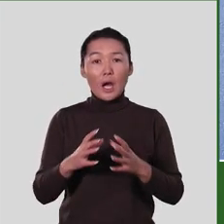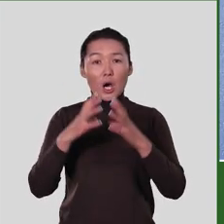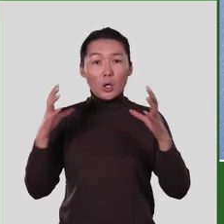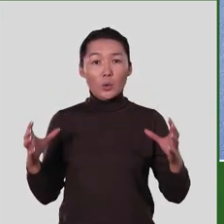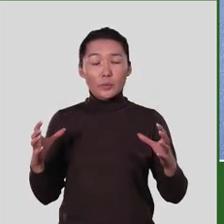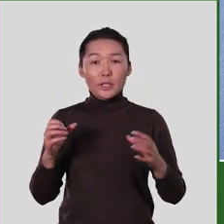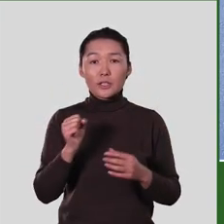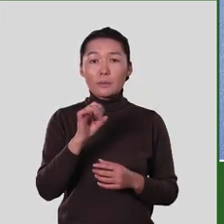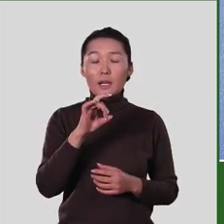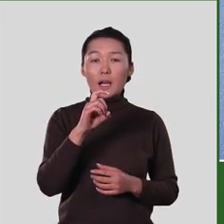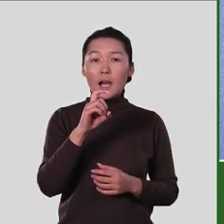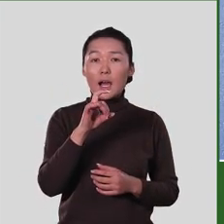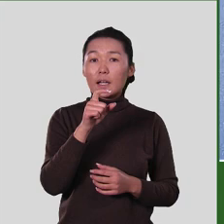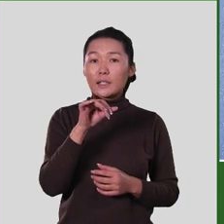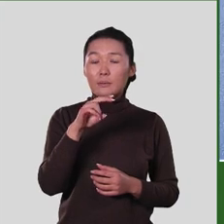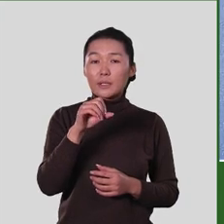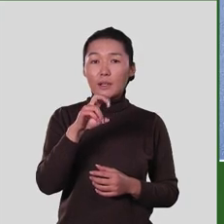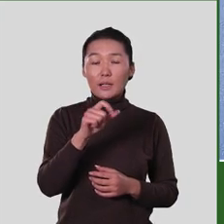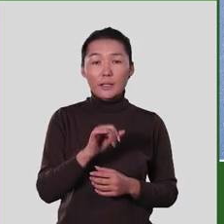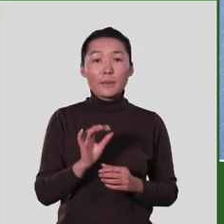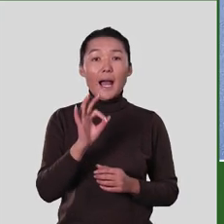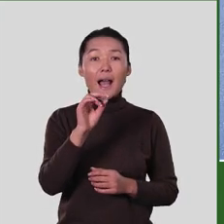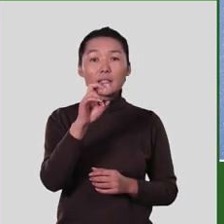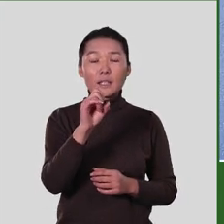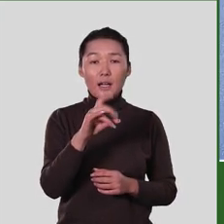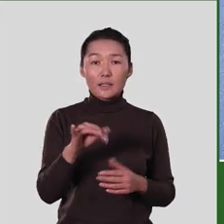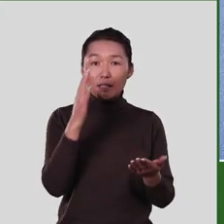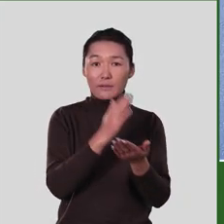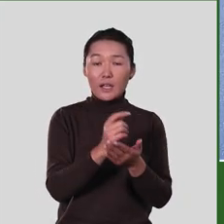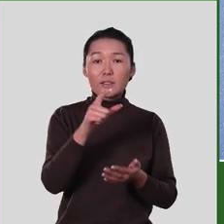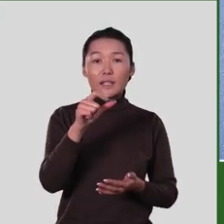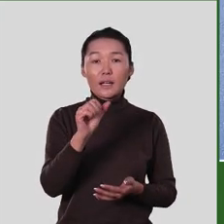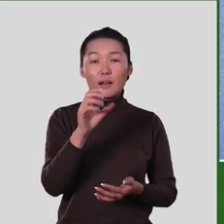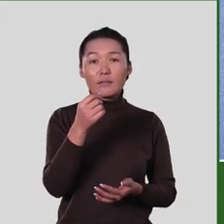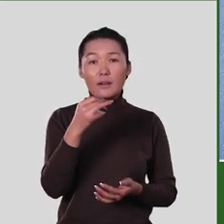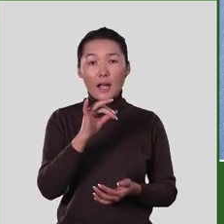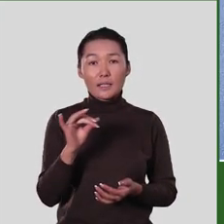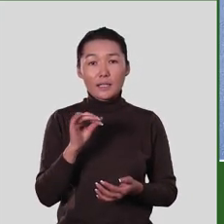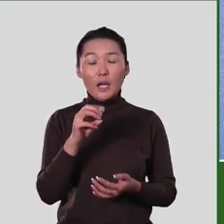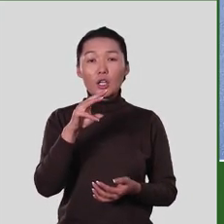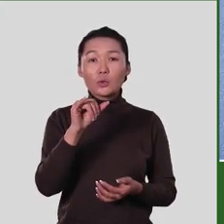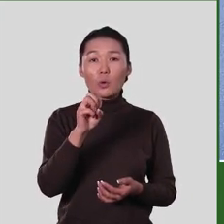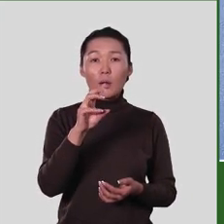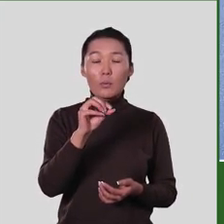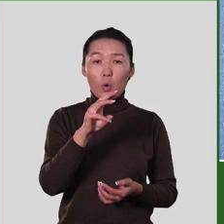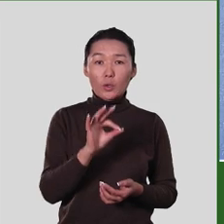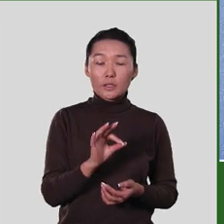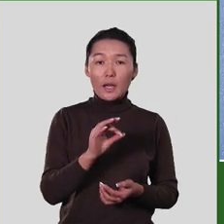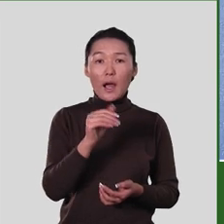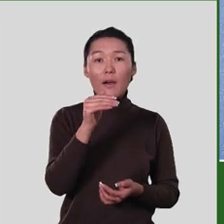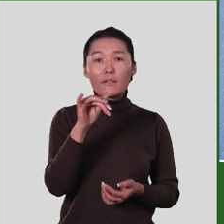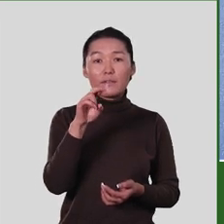Крупнейшими архипелагами Океании являются Гавайи, Туамоту,